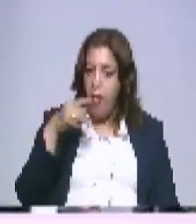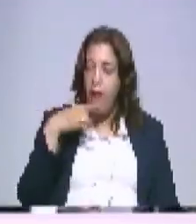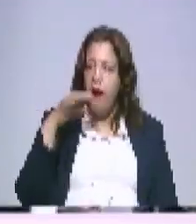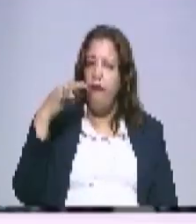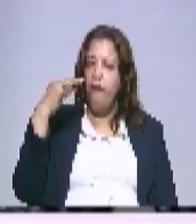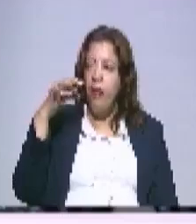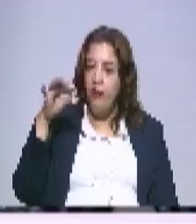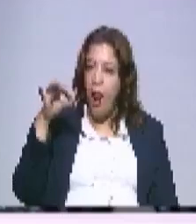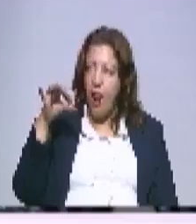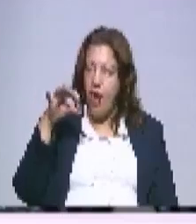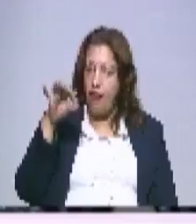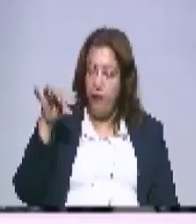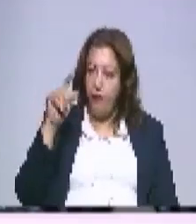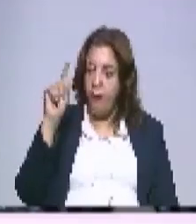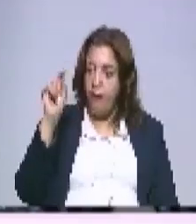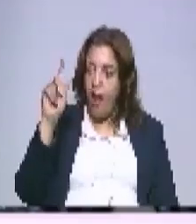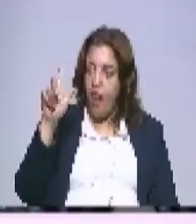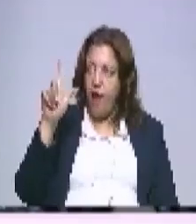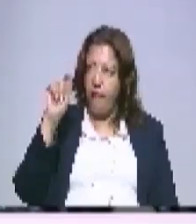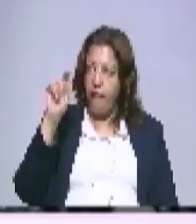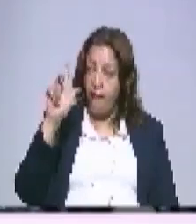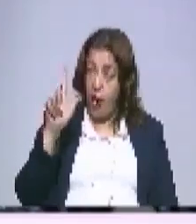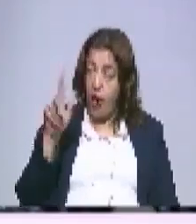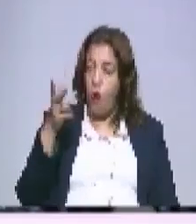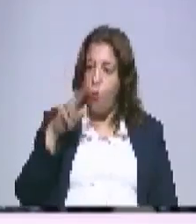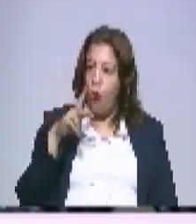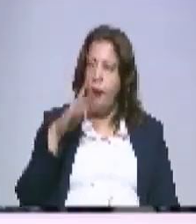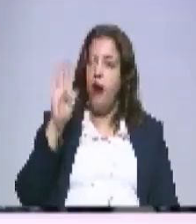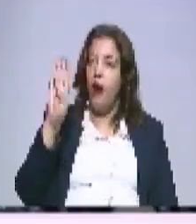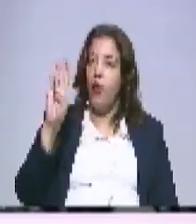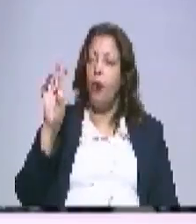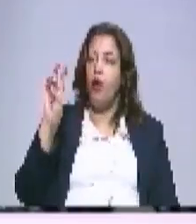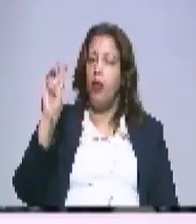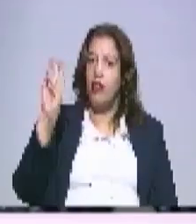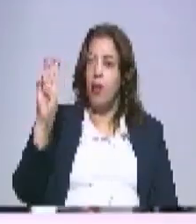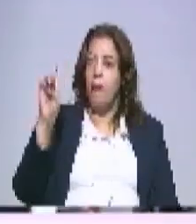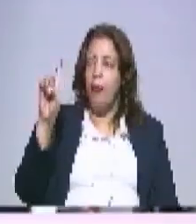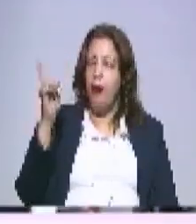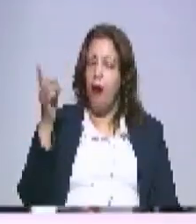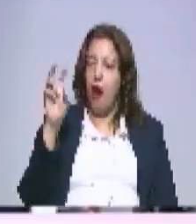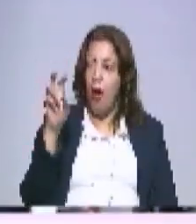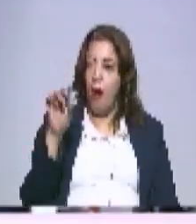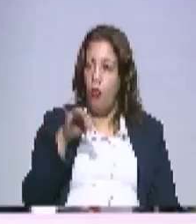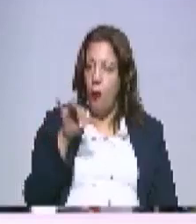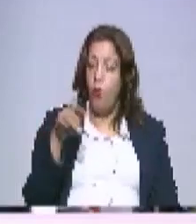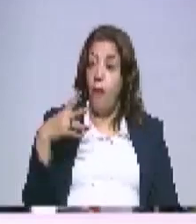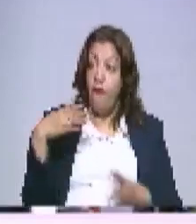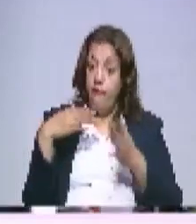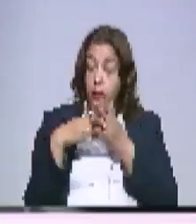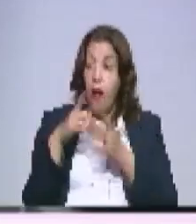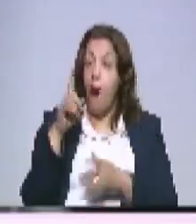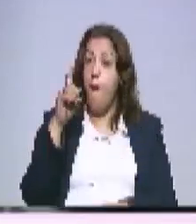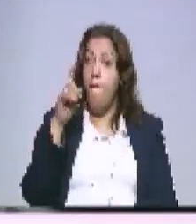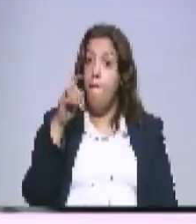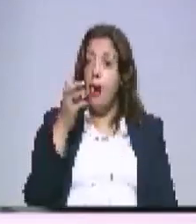وتقريبا كل الحاجات يعني الشيف حاططها في، ننزل عليها بمية مغلية. اوكي